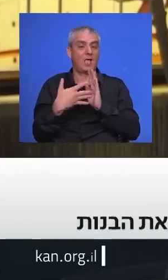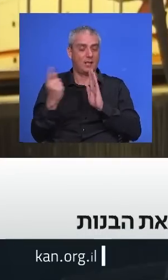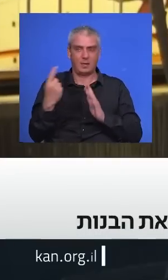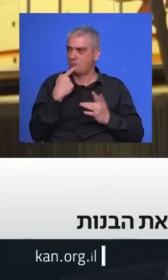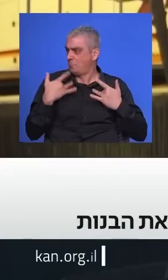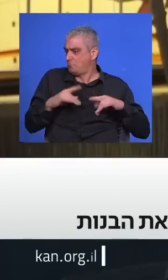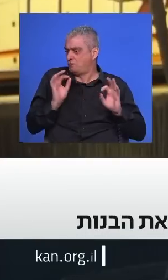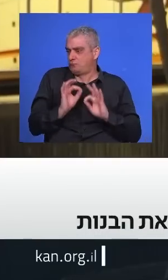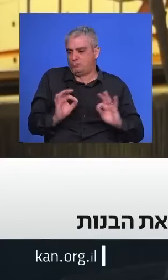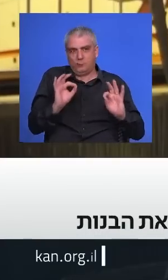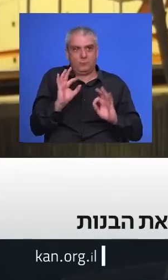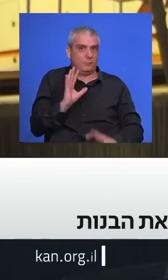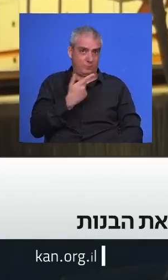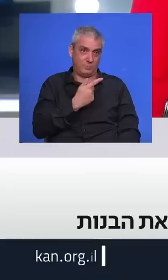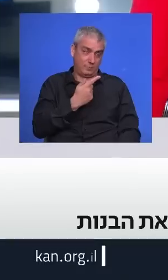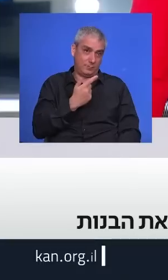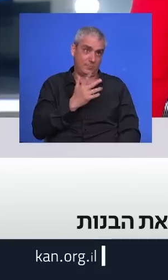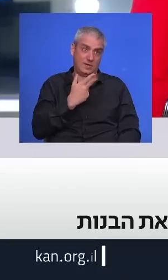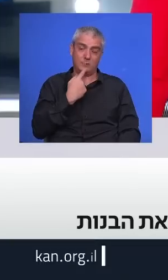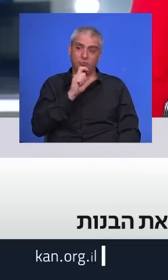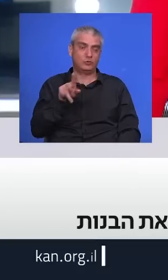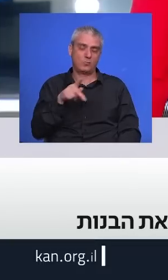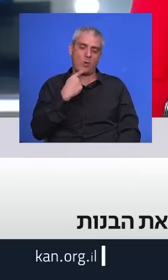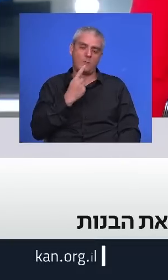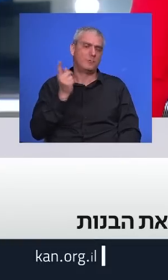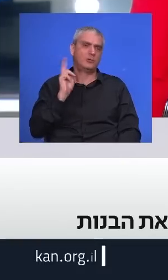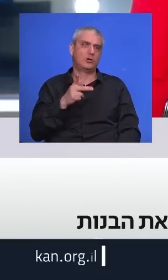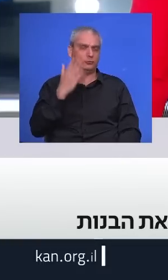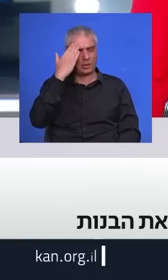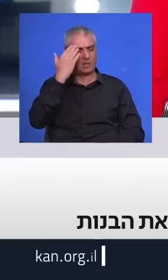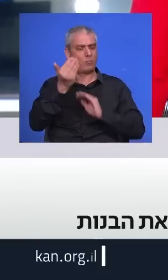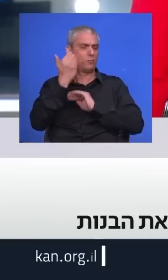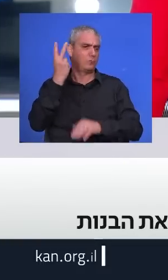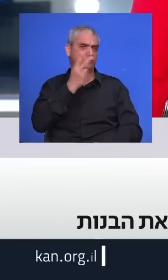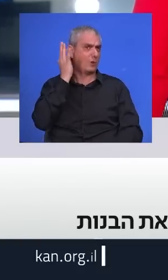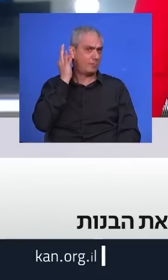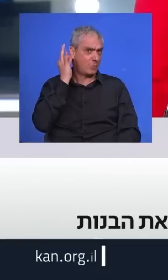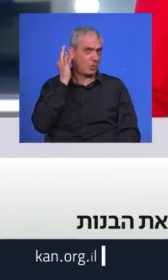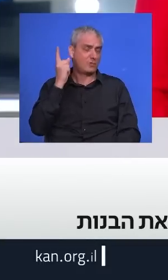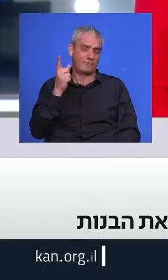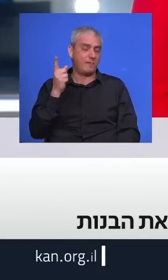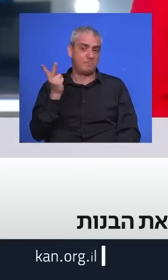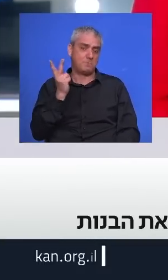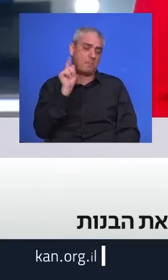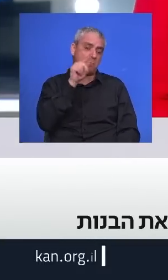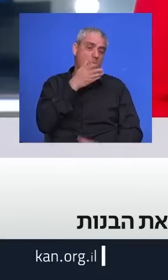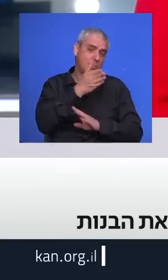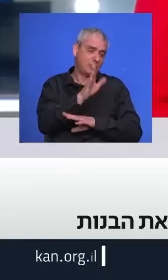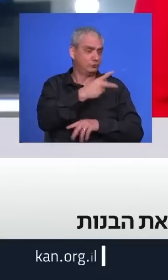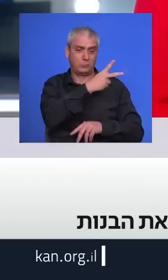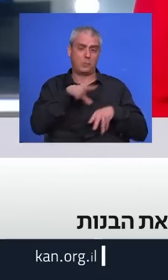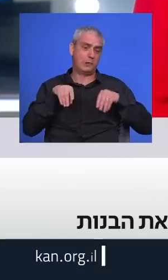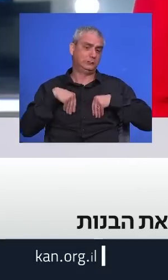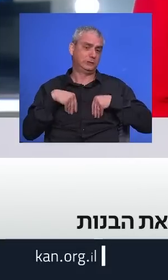מכחישים את המיוחס להם, הם טוענים שיש להם היכרות מוקדמת עם הבנות ושהם למעשה נכנסו בהסכמה